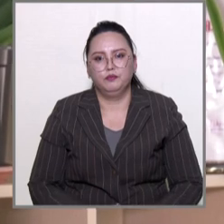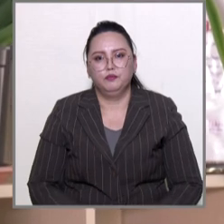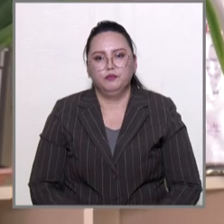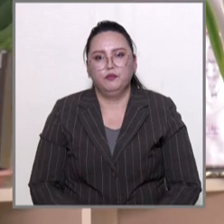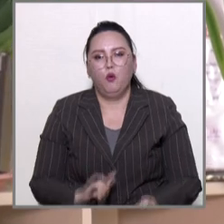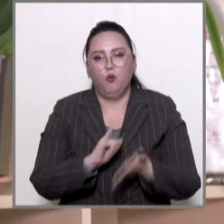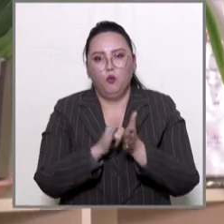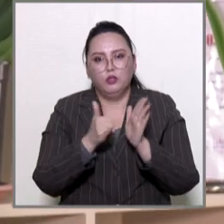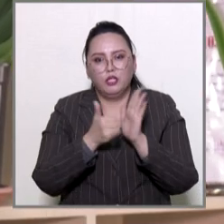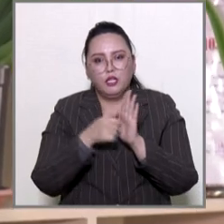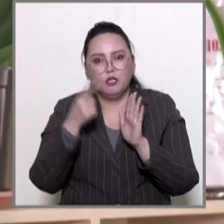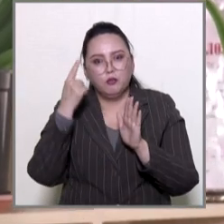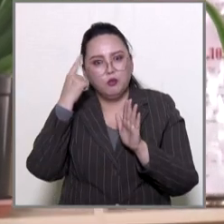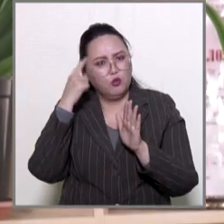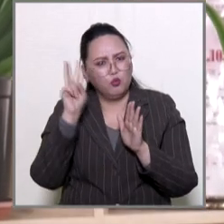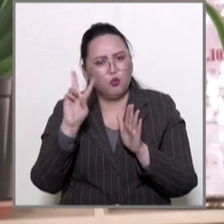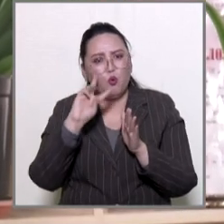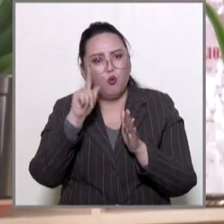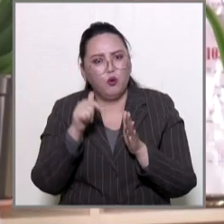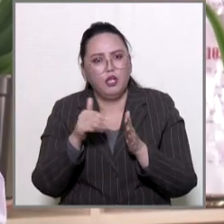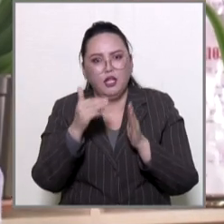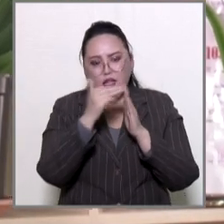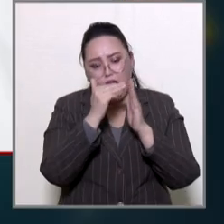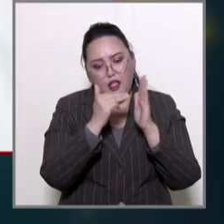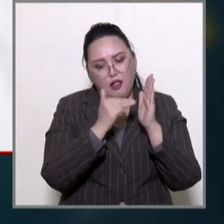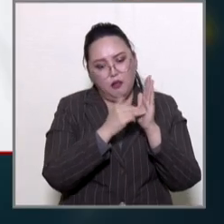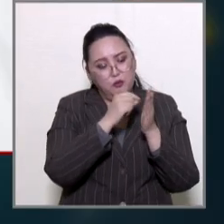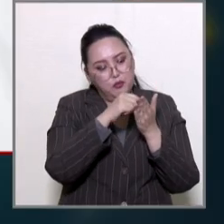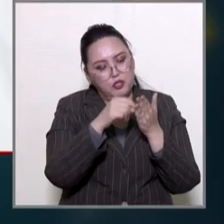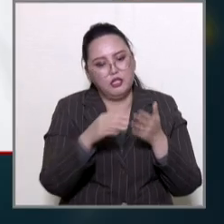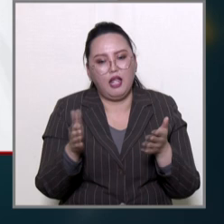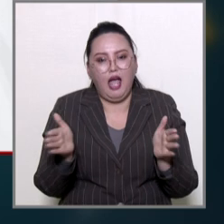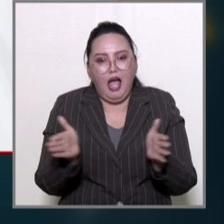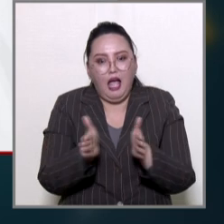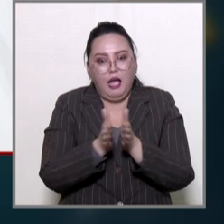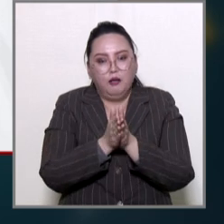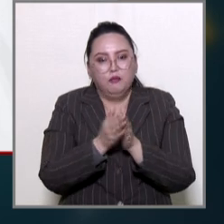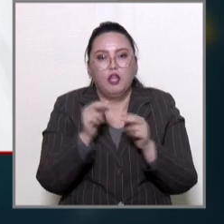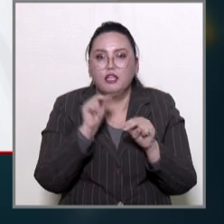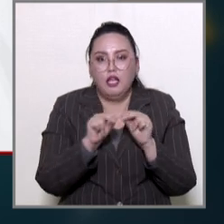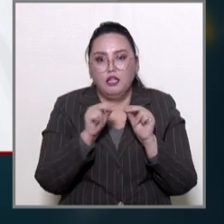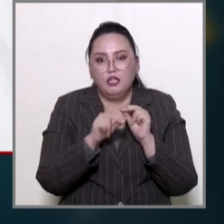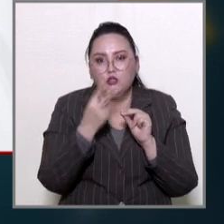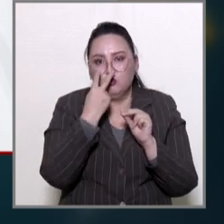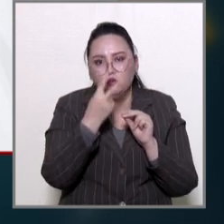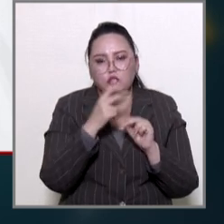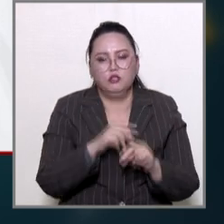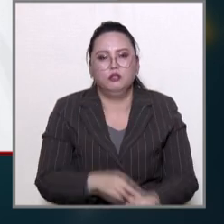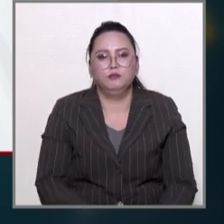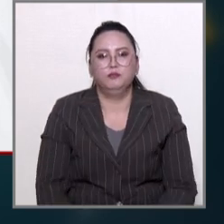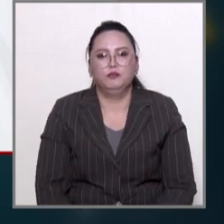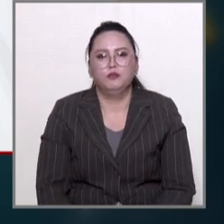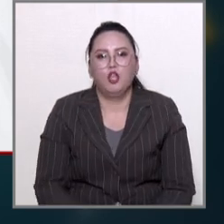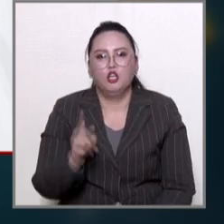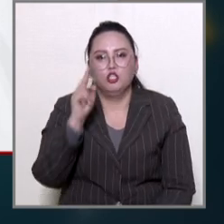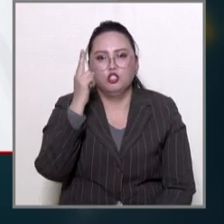нь мэдхгүй үгсийг тальдан тайлбарснаа тулган шалгаж үзье. За эхний үг зохио гэж үг байна. Зохио гэдэг